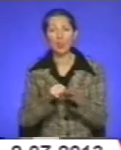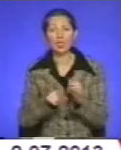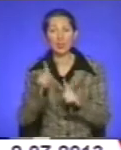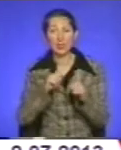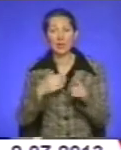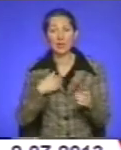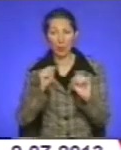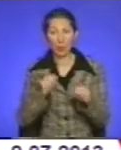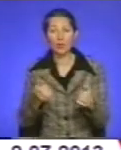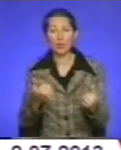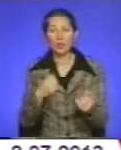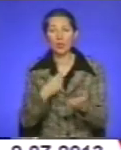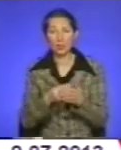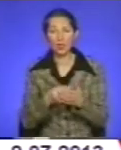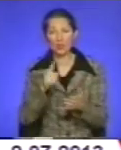Ви знаєте, що бюджет